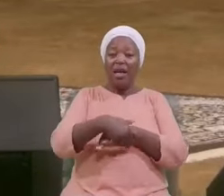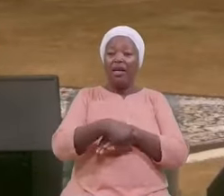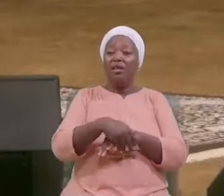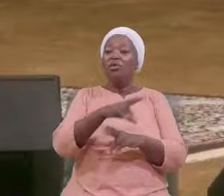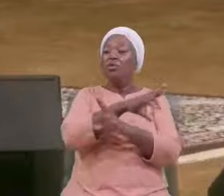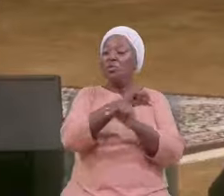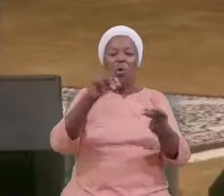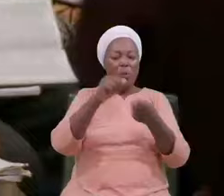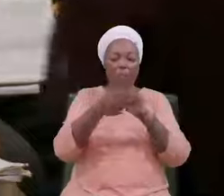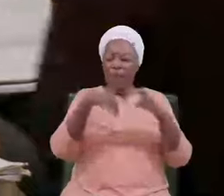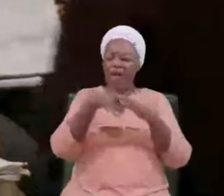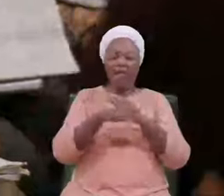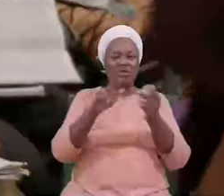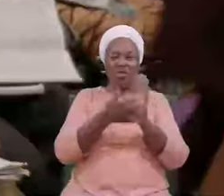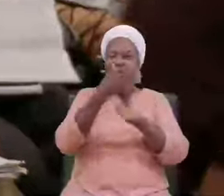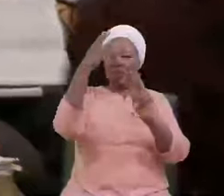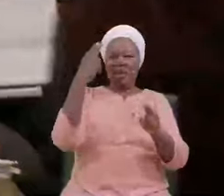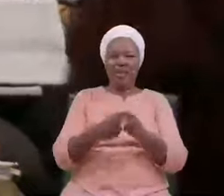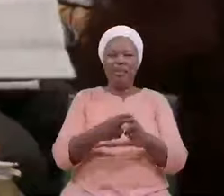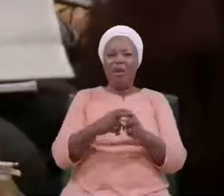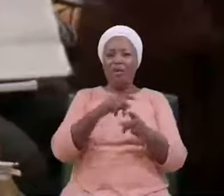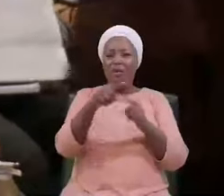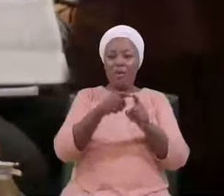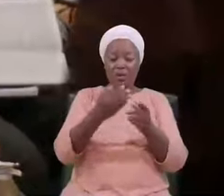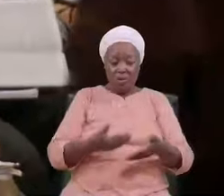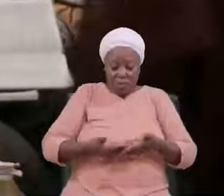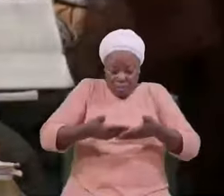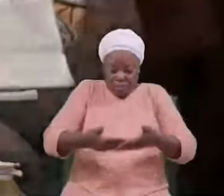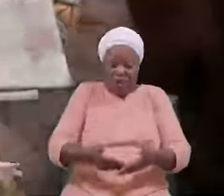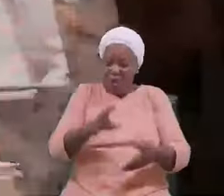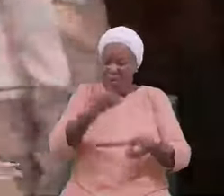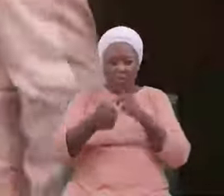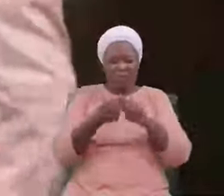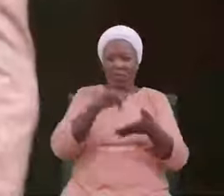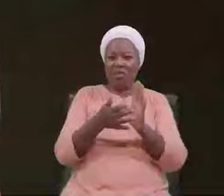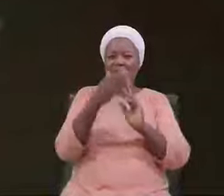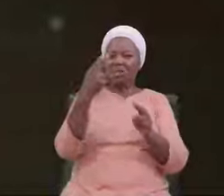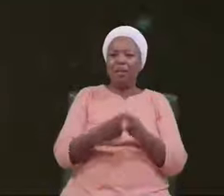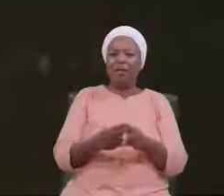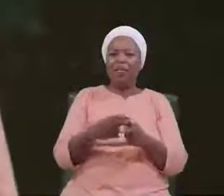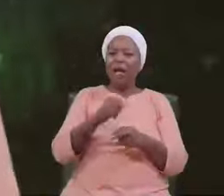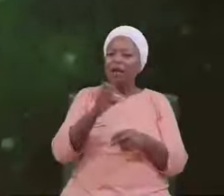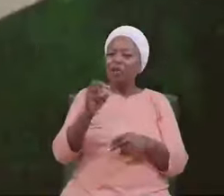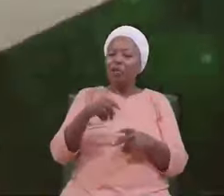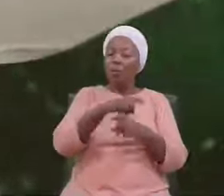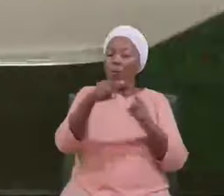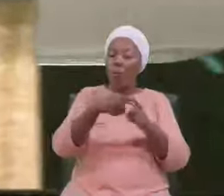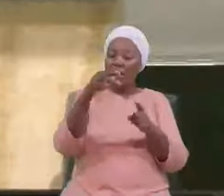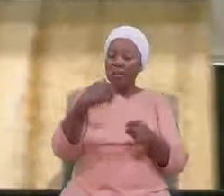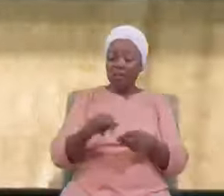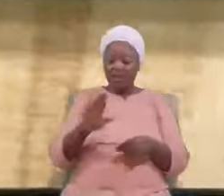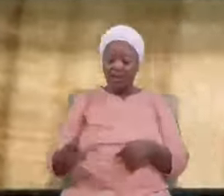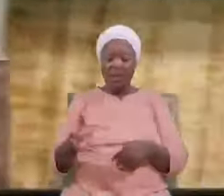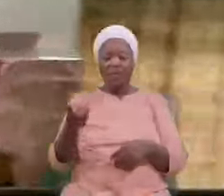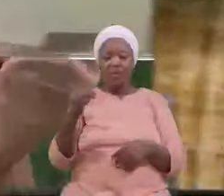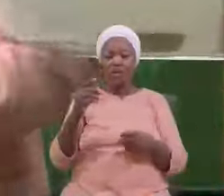les femmes enceintes qui sont ici, qui m'entendent, au jour de l'accouchement, il n'y aura pas de complications. Et lorsque l'enfant